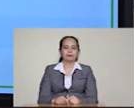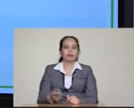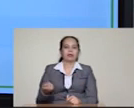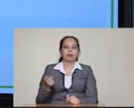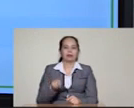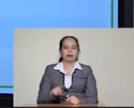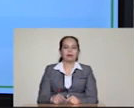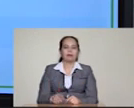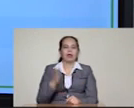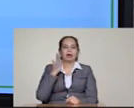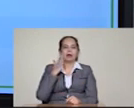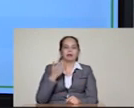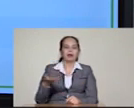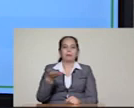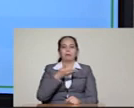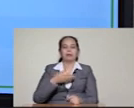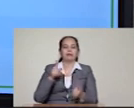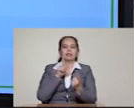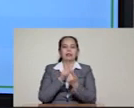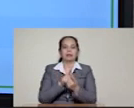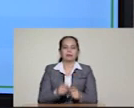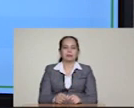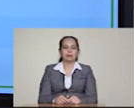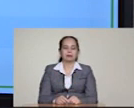Итак, когда мы встретимся?